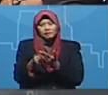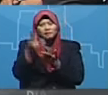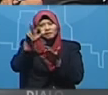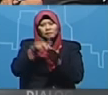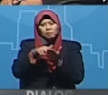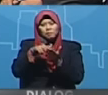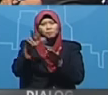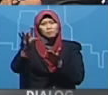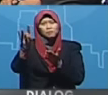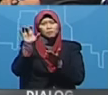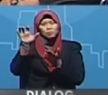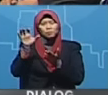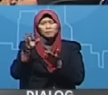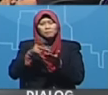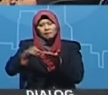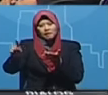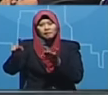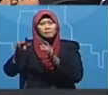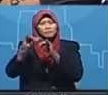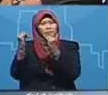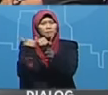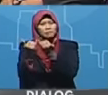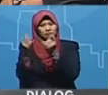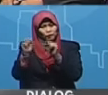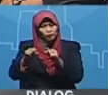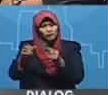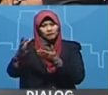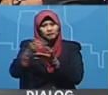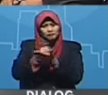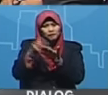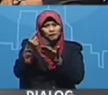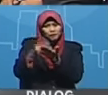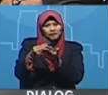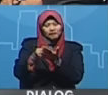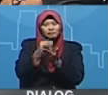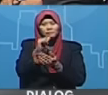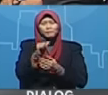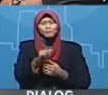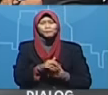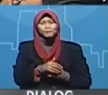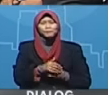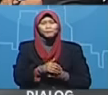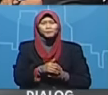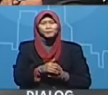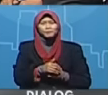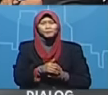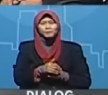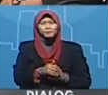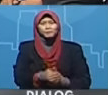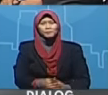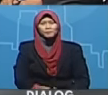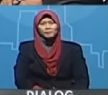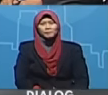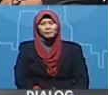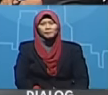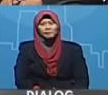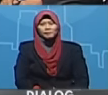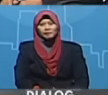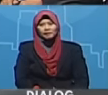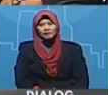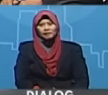RM161,800 yang telah kami bayar kepada syarikat itu? Okey. Sebelum itu, Puan Rabithah, ya? Puan Rabithah? Ya.